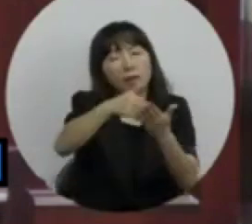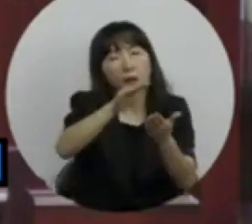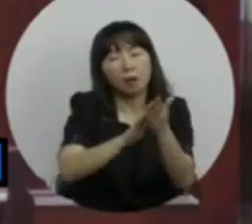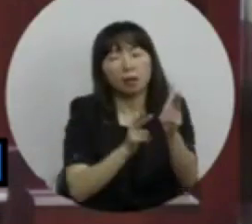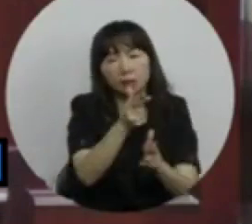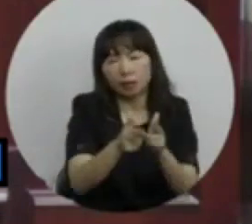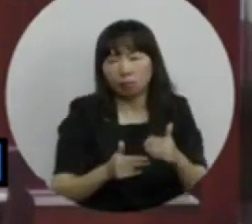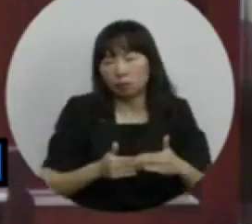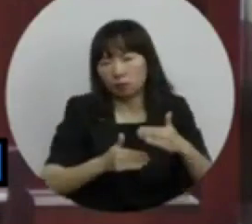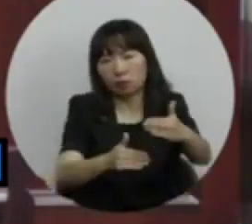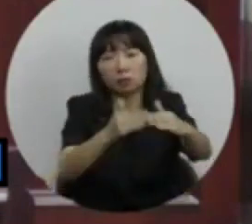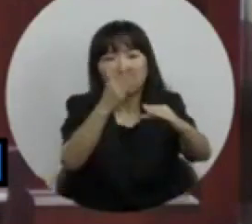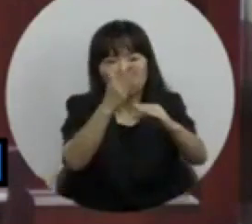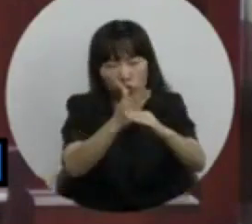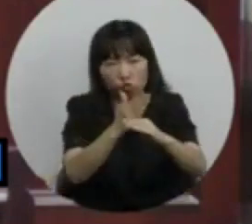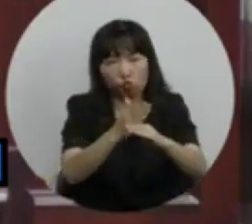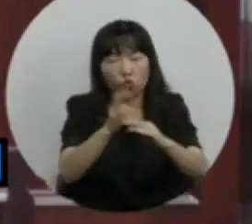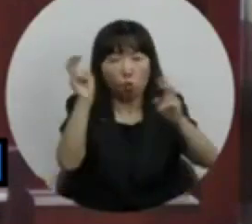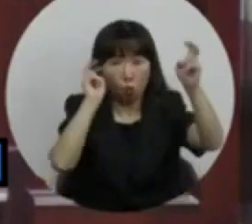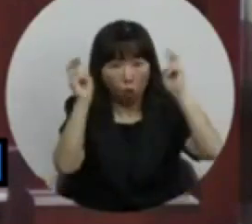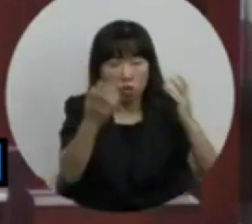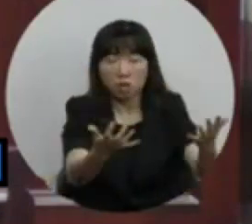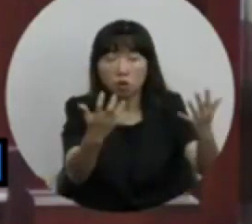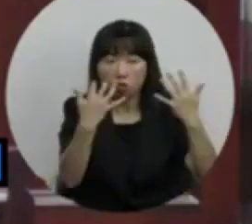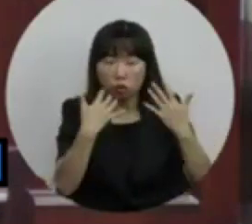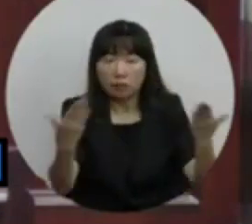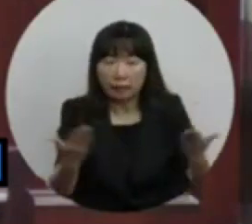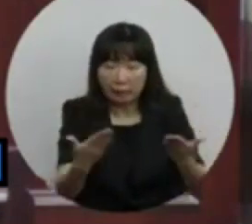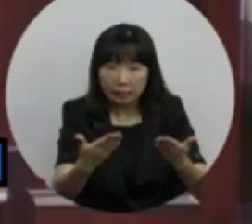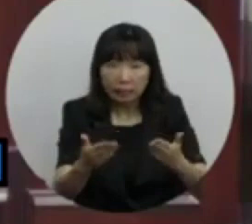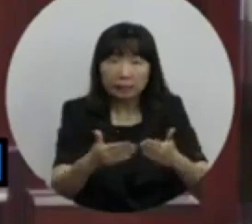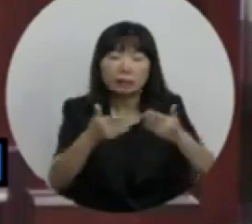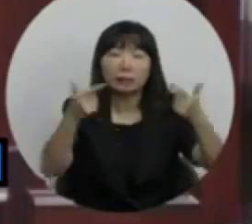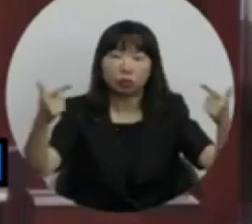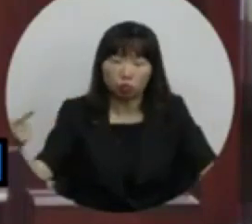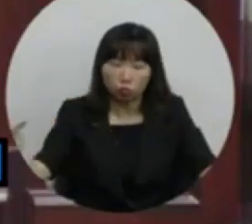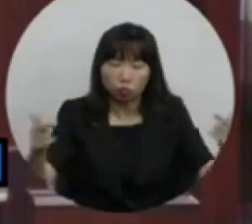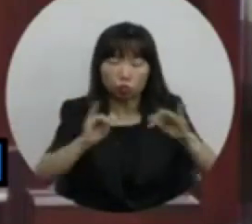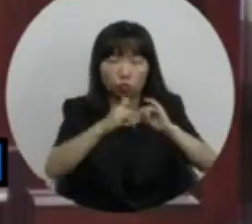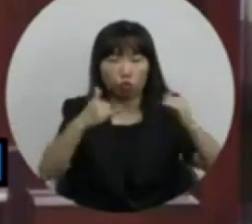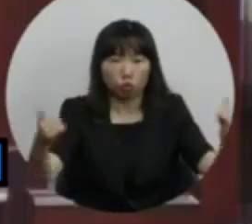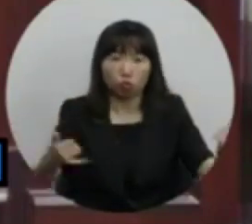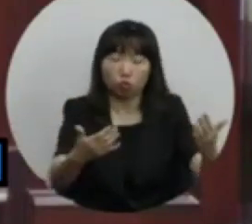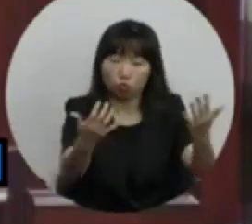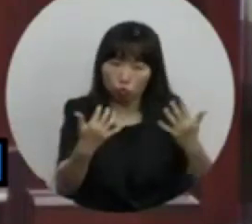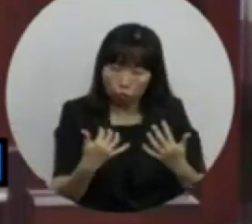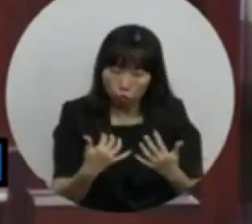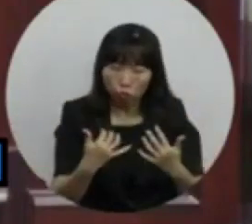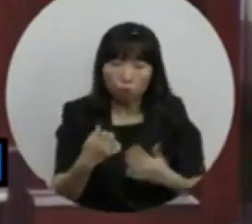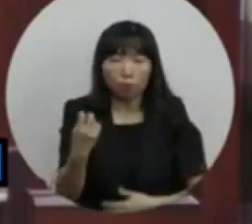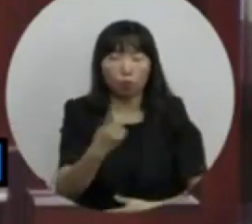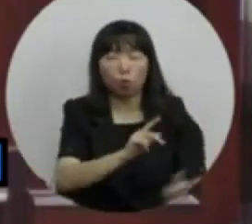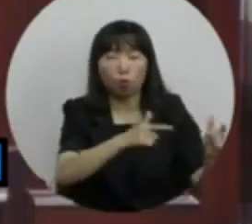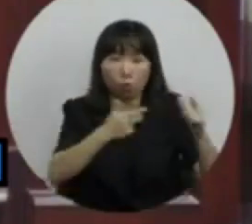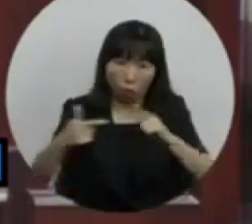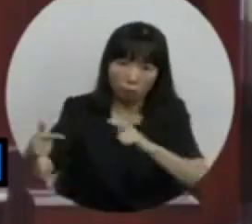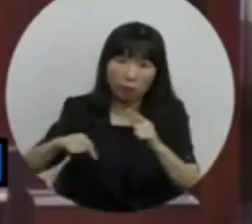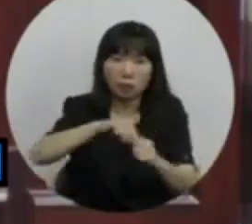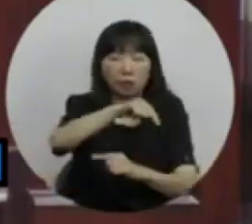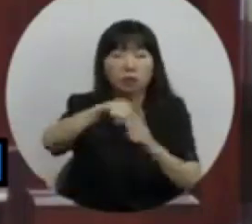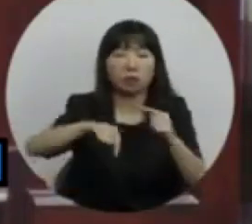있습니다. 기업 유치로 인한 일자리 창출과 인구 유입, 지역 경제 활력을